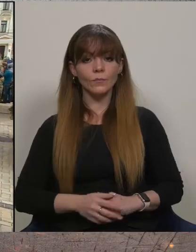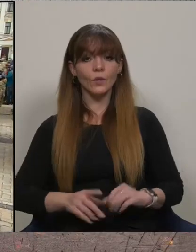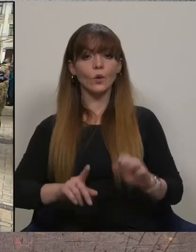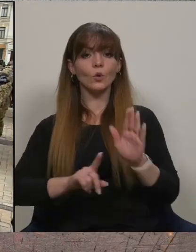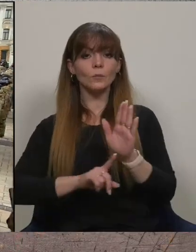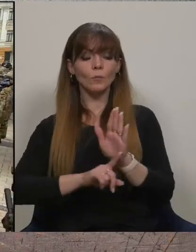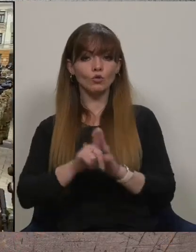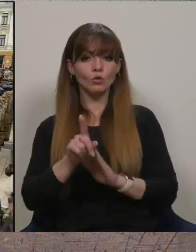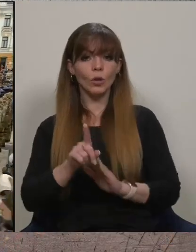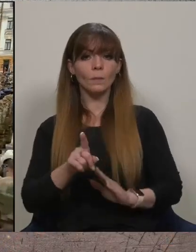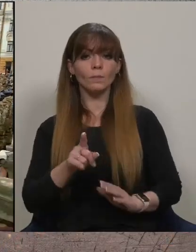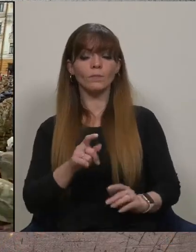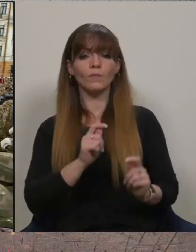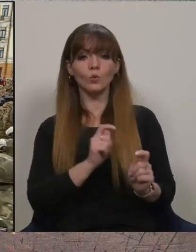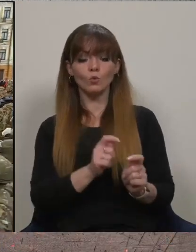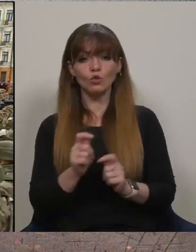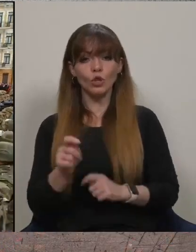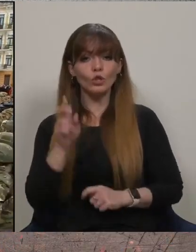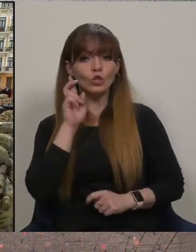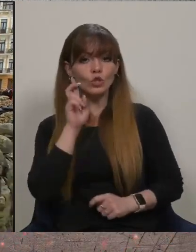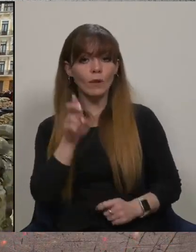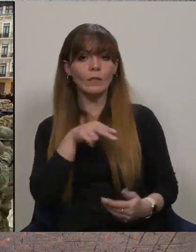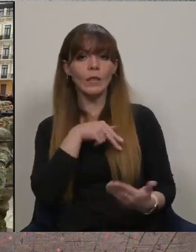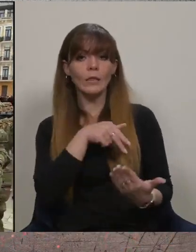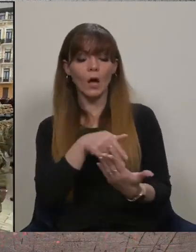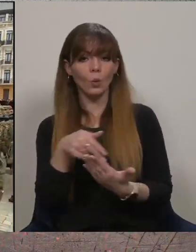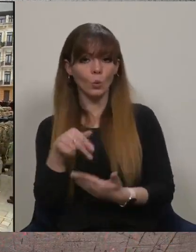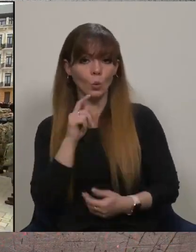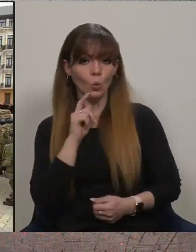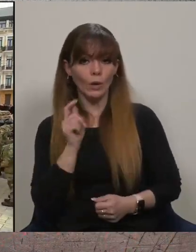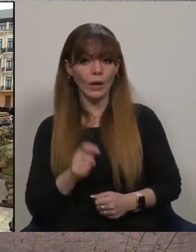Розпочинаємо церемонію вручення державних нагород України.